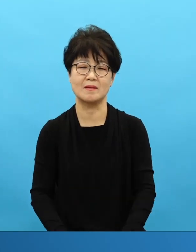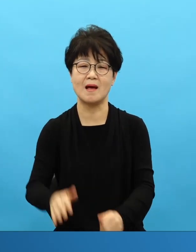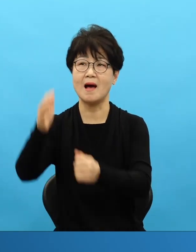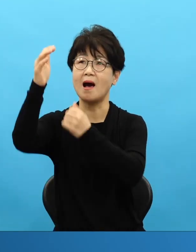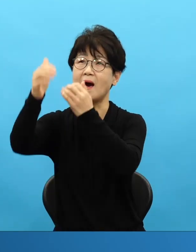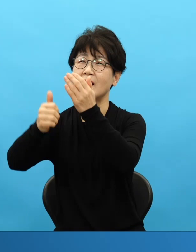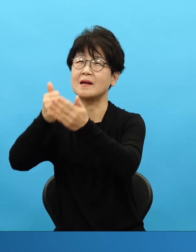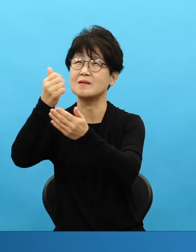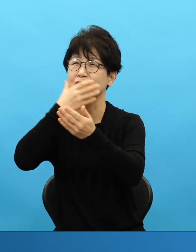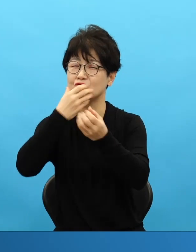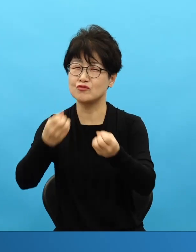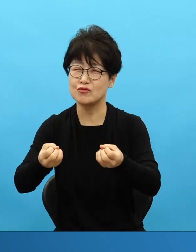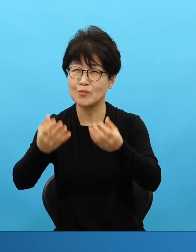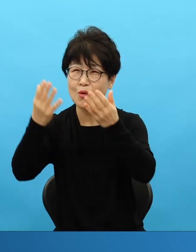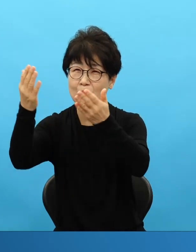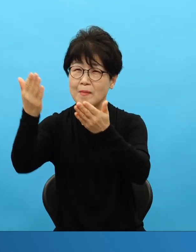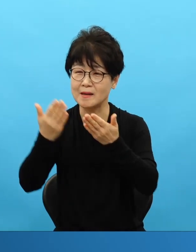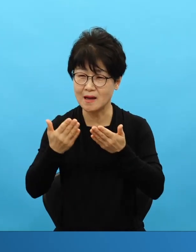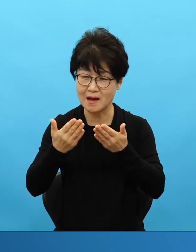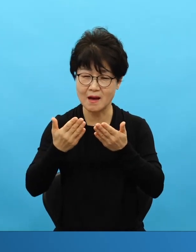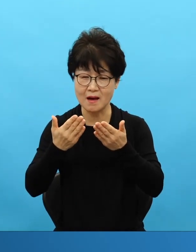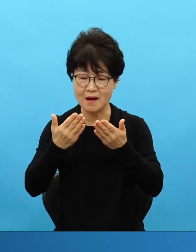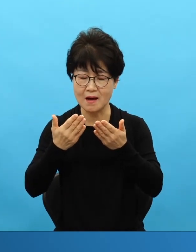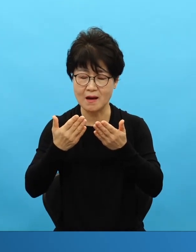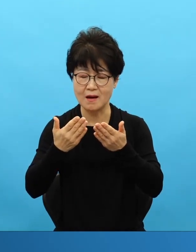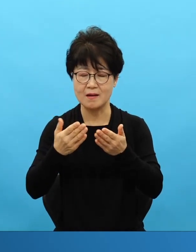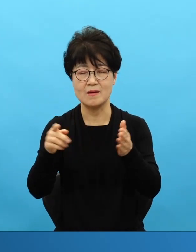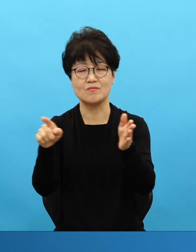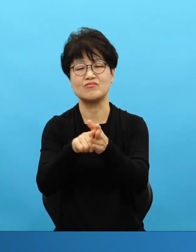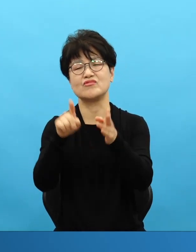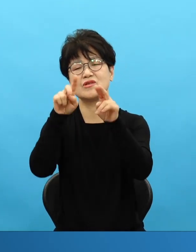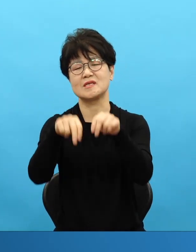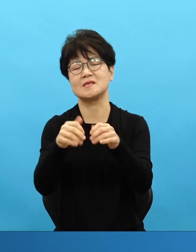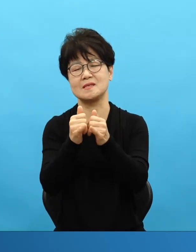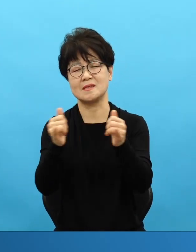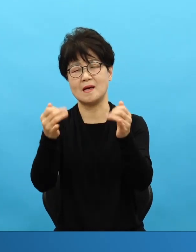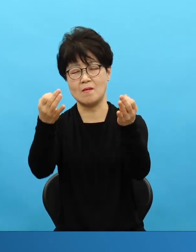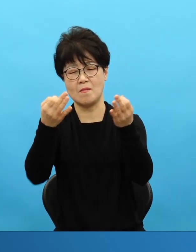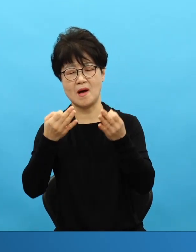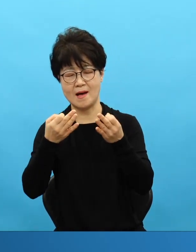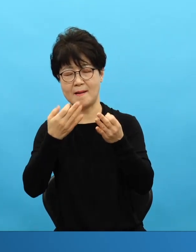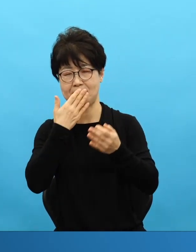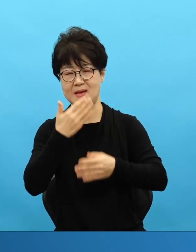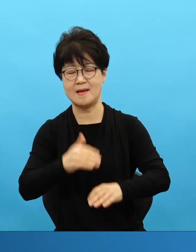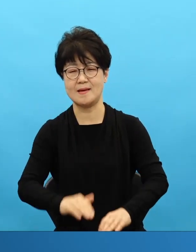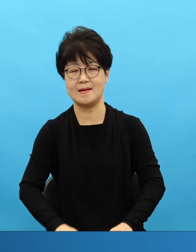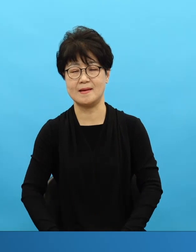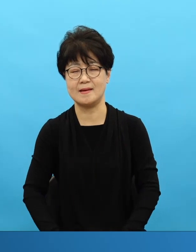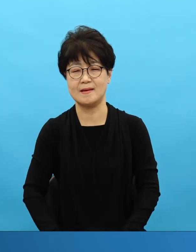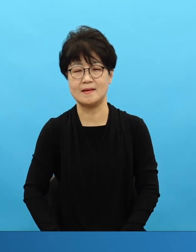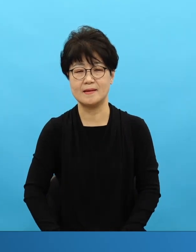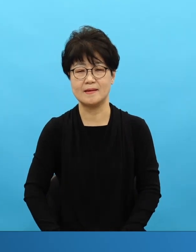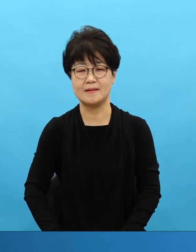시작이에요. That is the standard. Unbelievers must look at you and say, wow, God is with you. It will absolutely come. 그러면